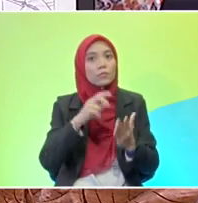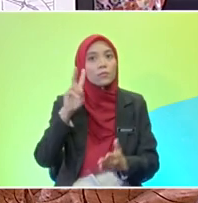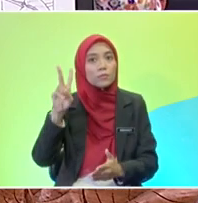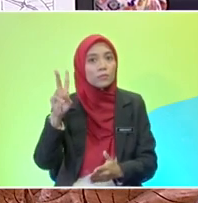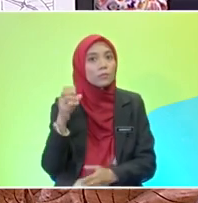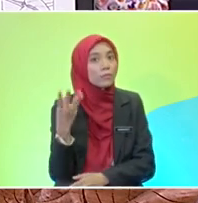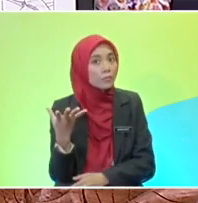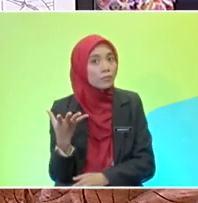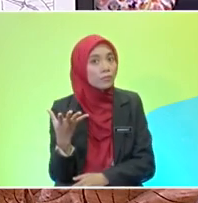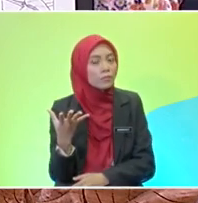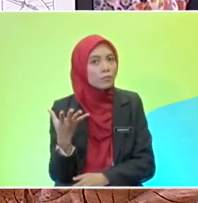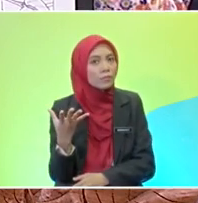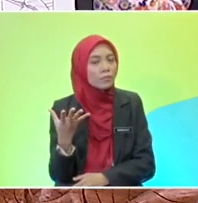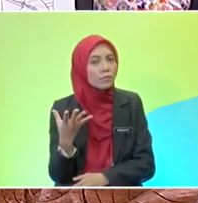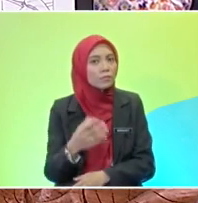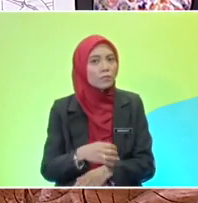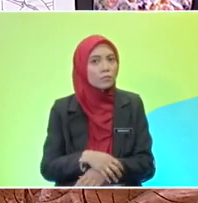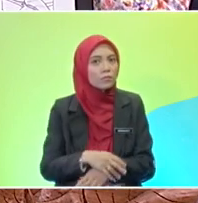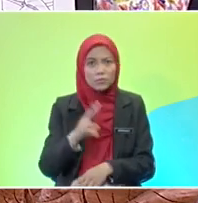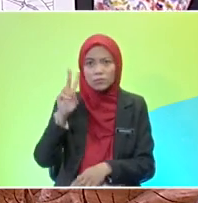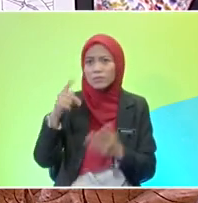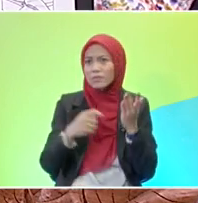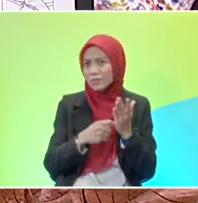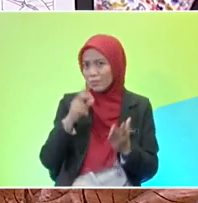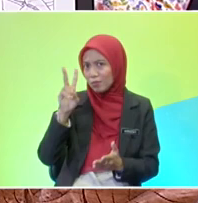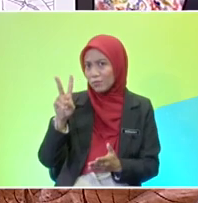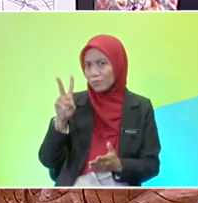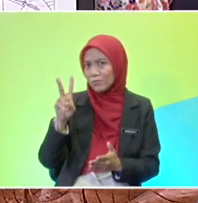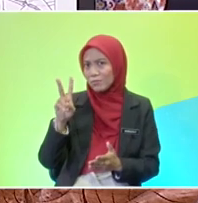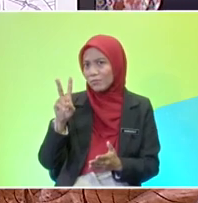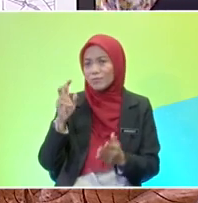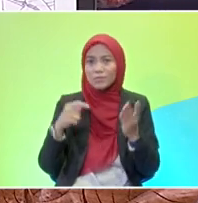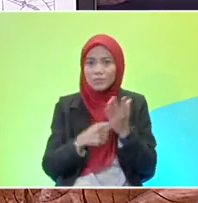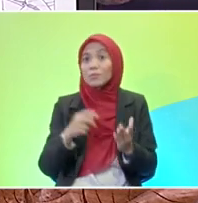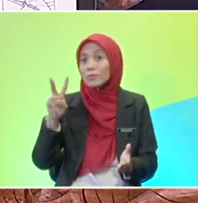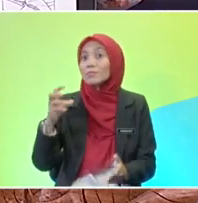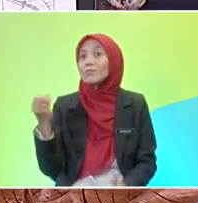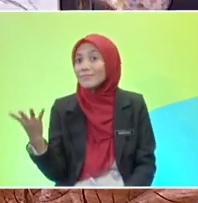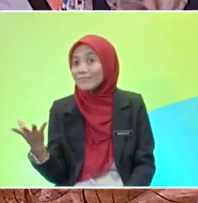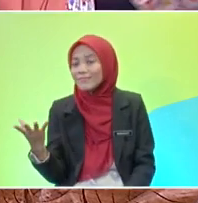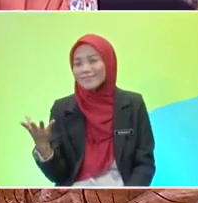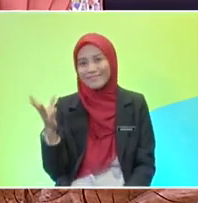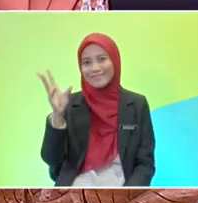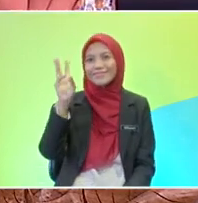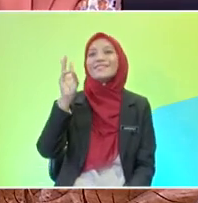lima Cik Gong 2 + 2 + 3